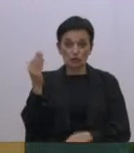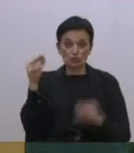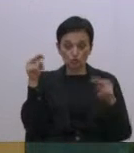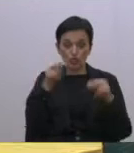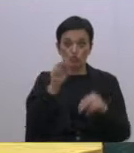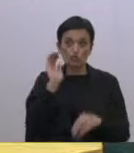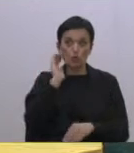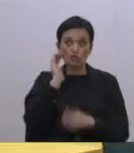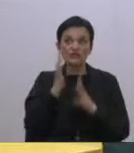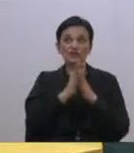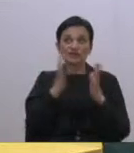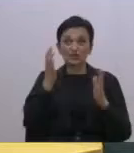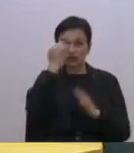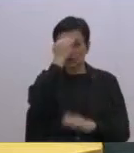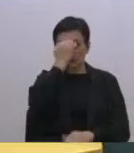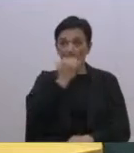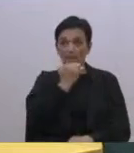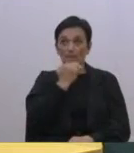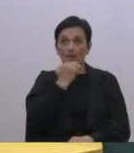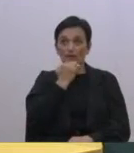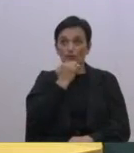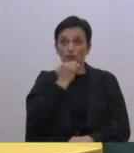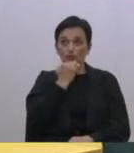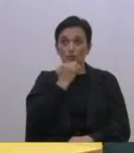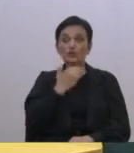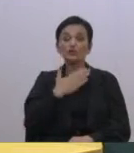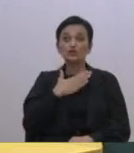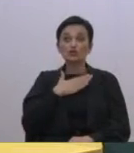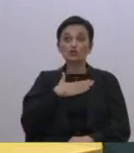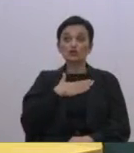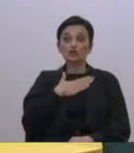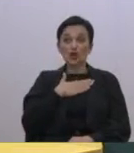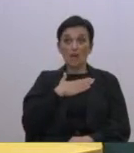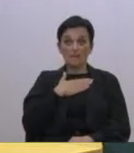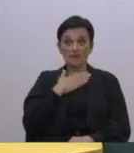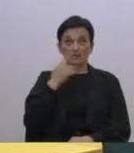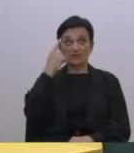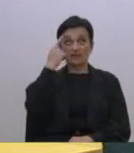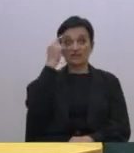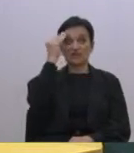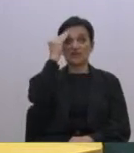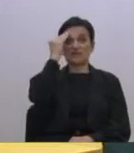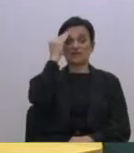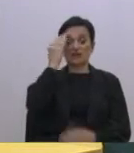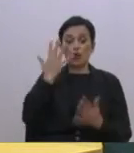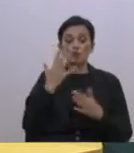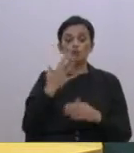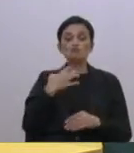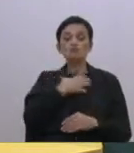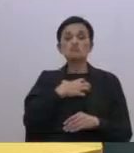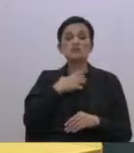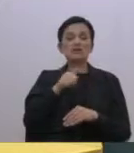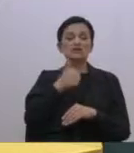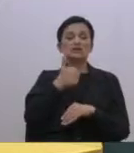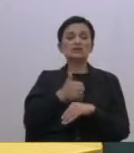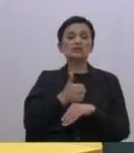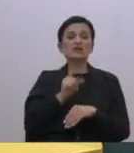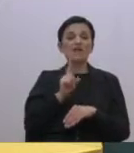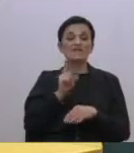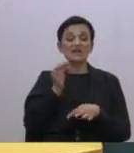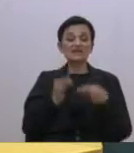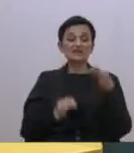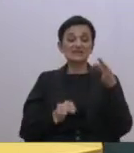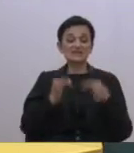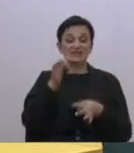დიდი მადლობა ამ შემთხვევაში. ან ჩემი წარმოდგენით თავარი ამბავი არის, რომ ისეთი სასამართლო